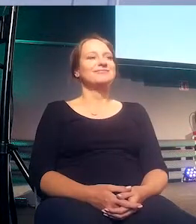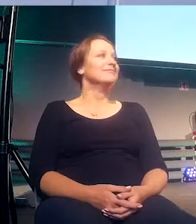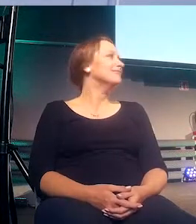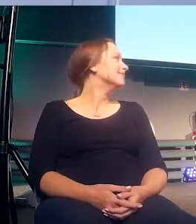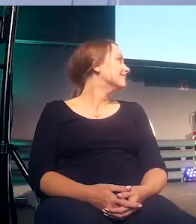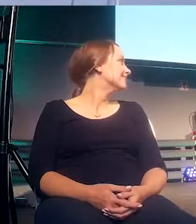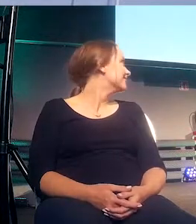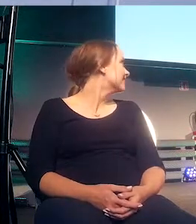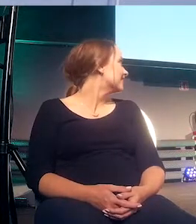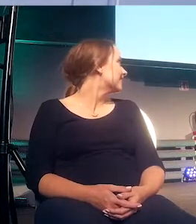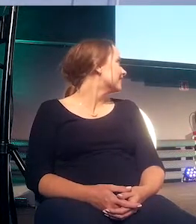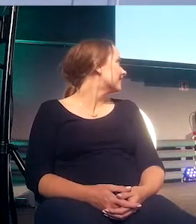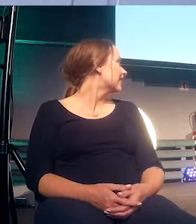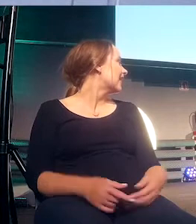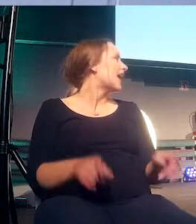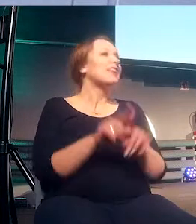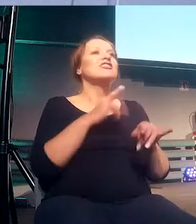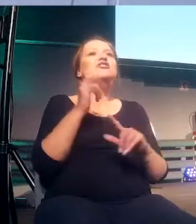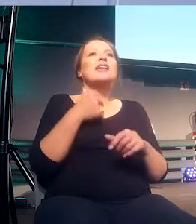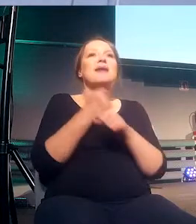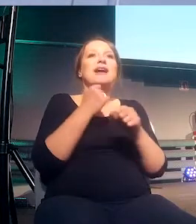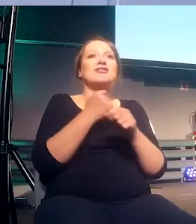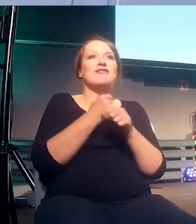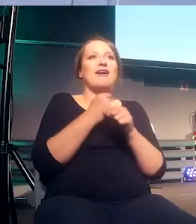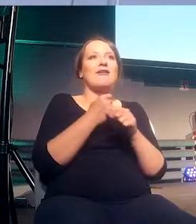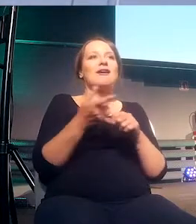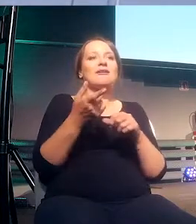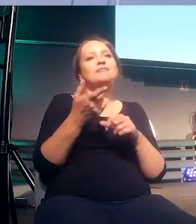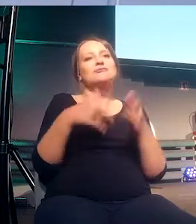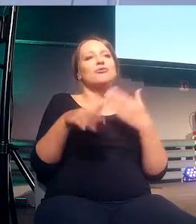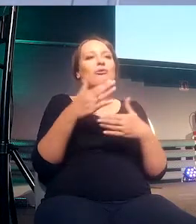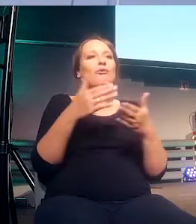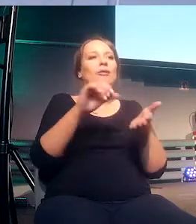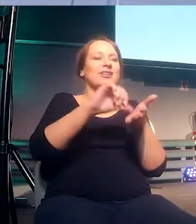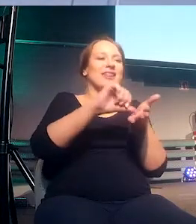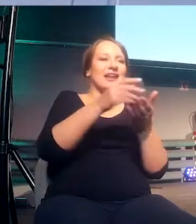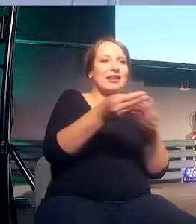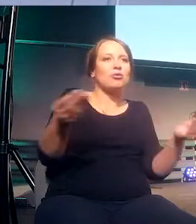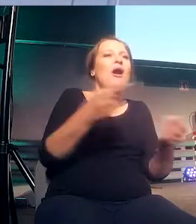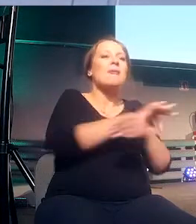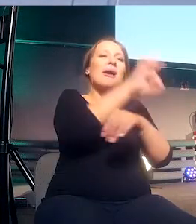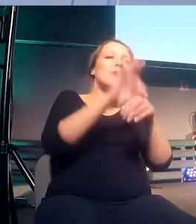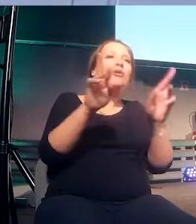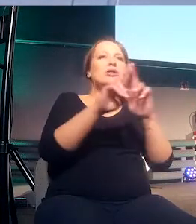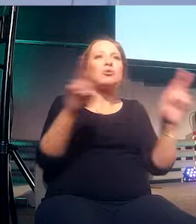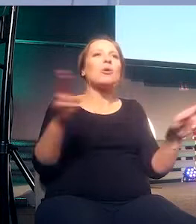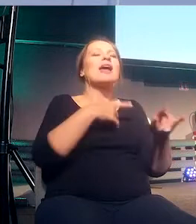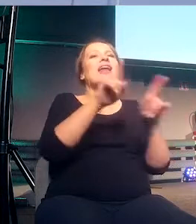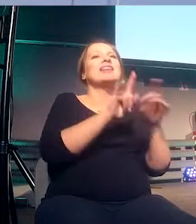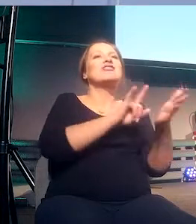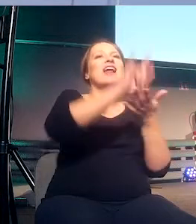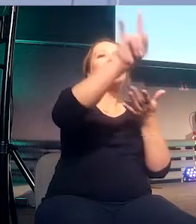rodzaje rynków, dla których pracowałam, są dosyć zróżnicowane, bo robiłam projekty i dla linii lotniczych, i